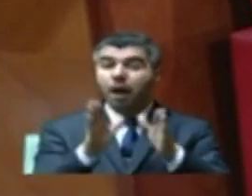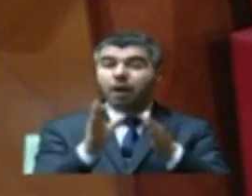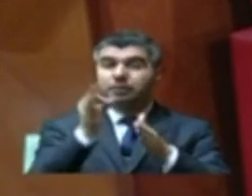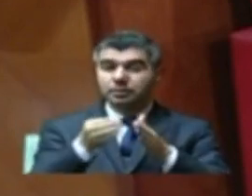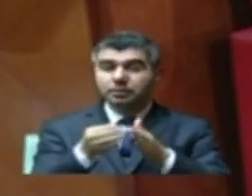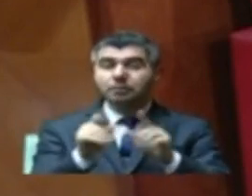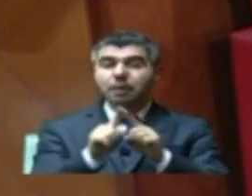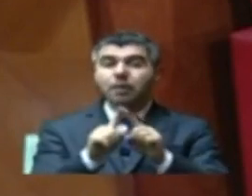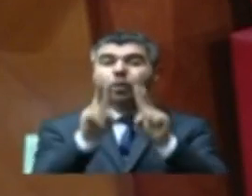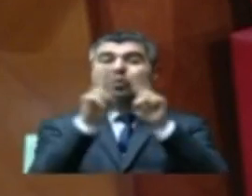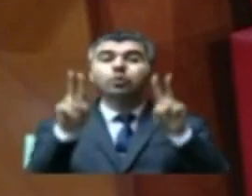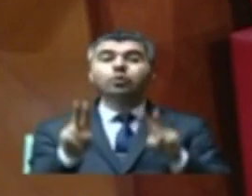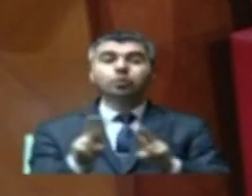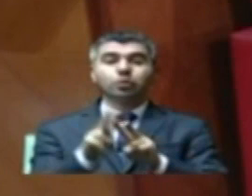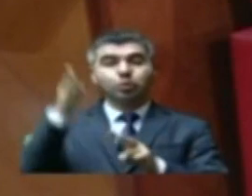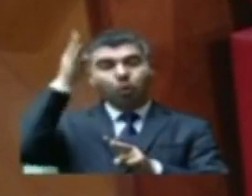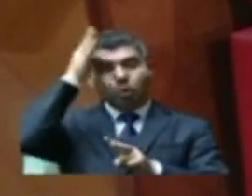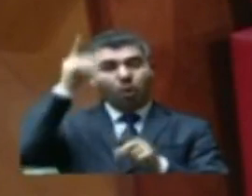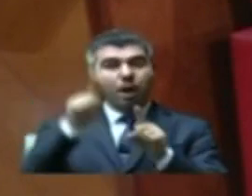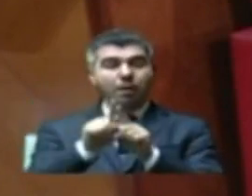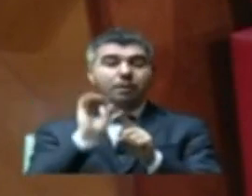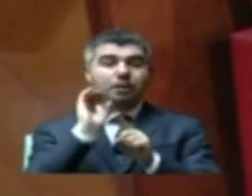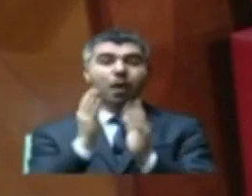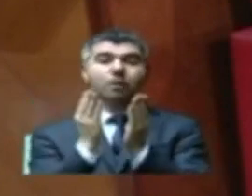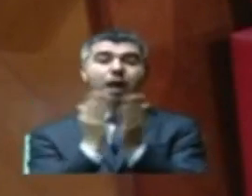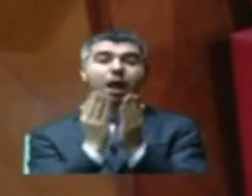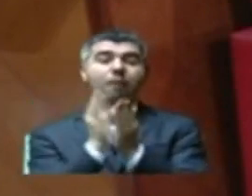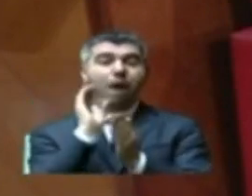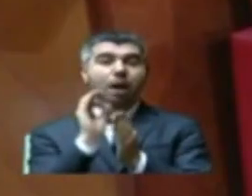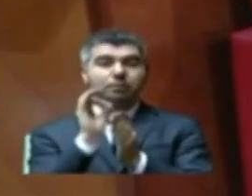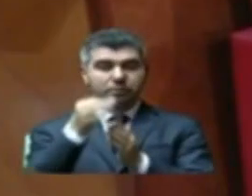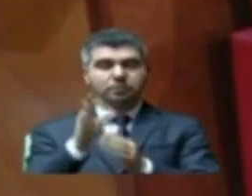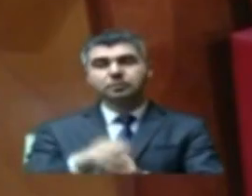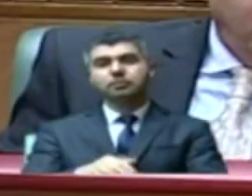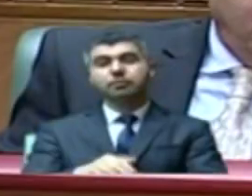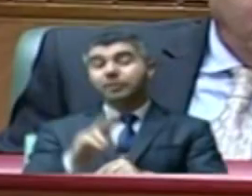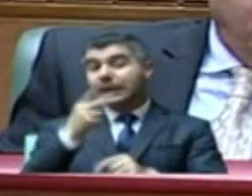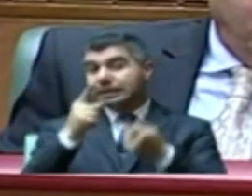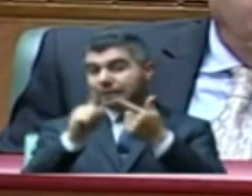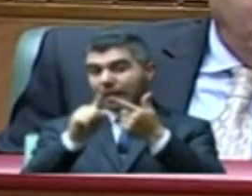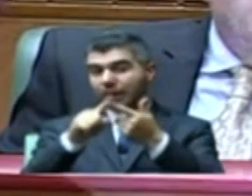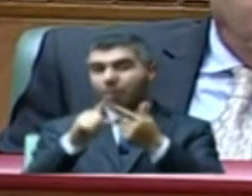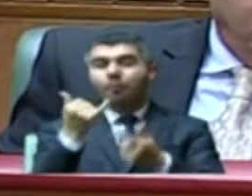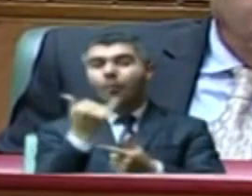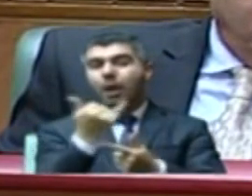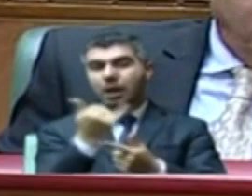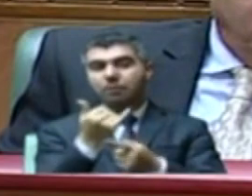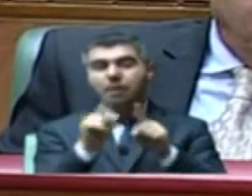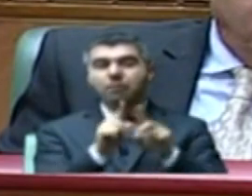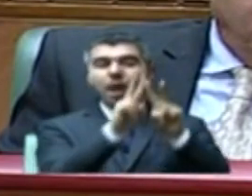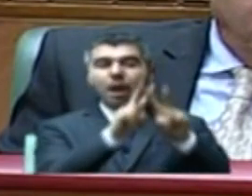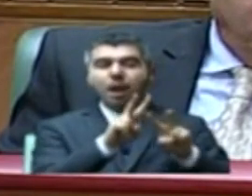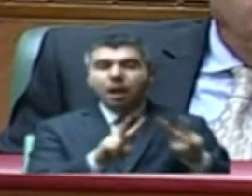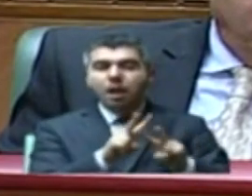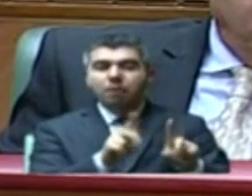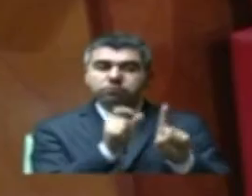وجه حاملي الدكتوراه من غير الموظفين باش تكون هذه القضيه واضحه. المساله الثانيه اللي ترتيها اللي هي مهمه جدا قضيه المراقبه والتتبع